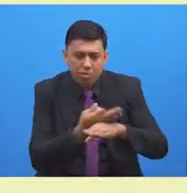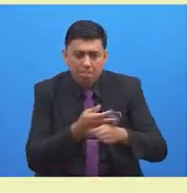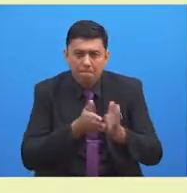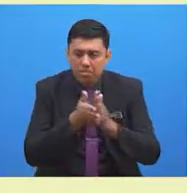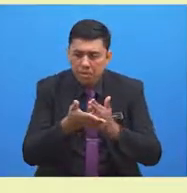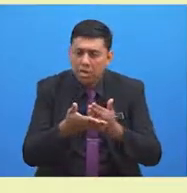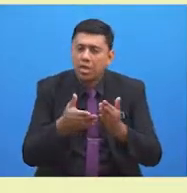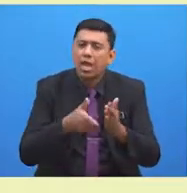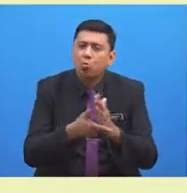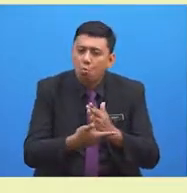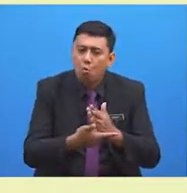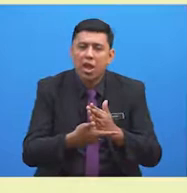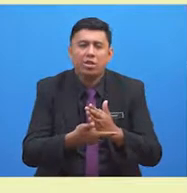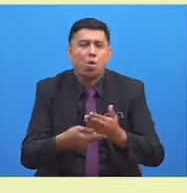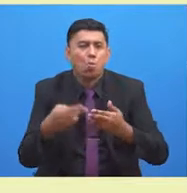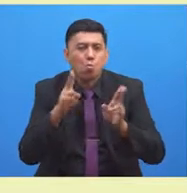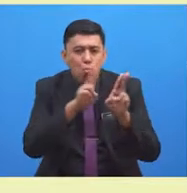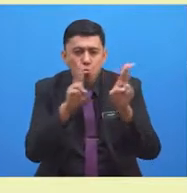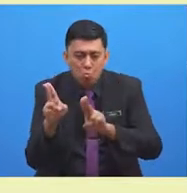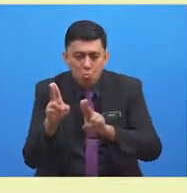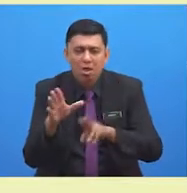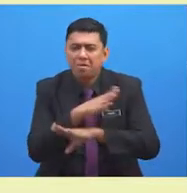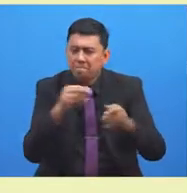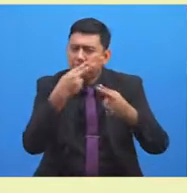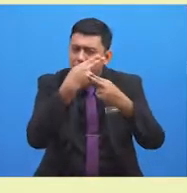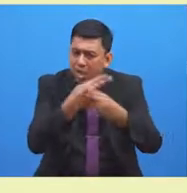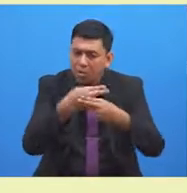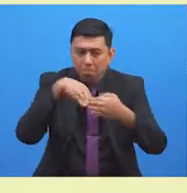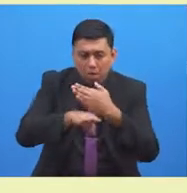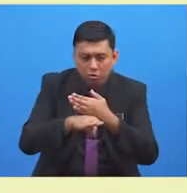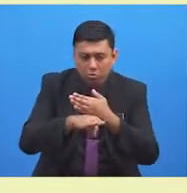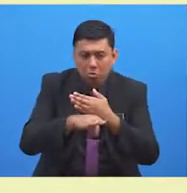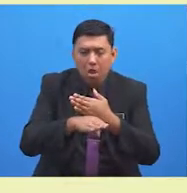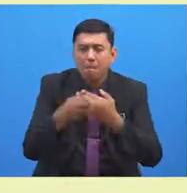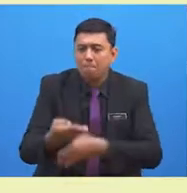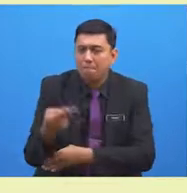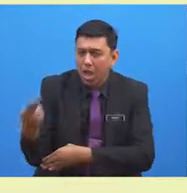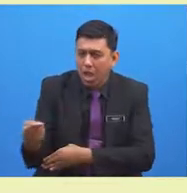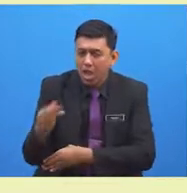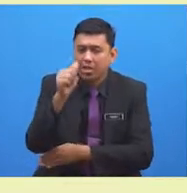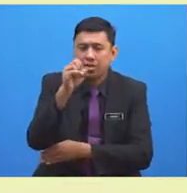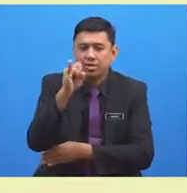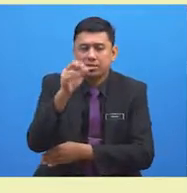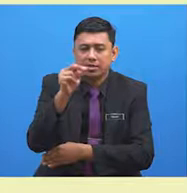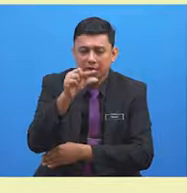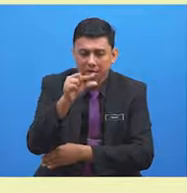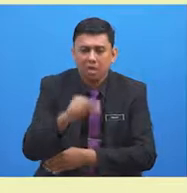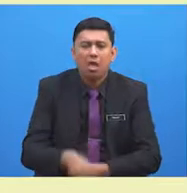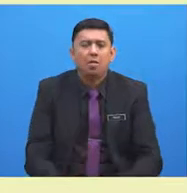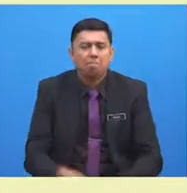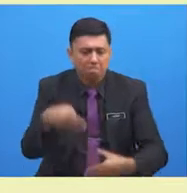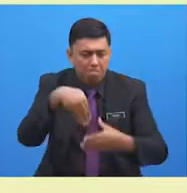suara. Larynx juga menghalang kemasukan bahan asing ke dalam trak pernafasan.